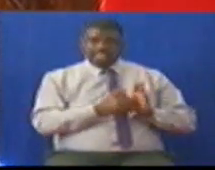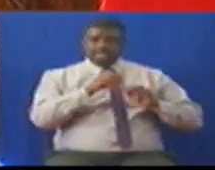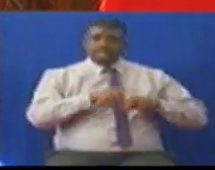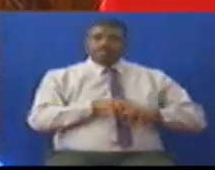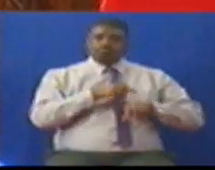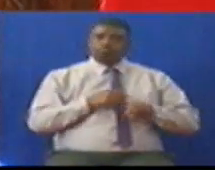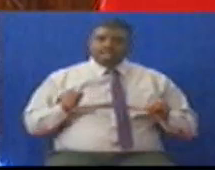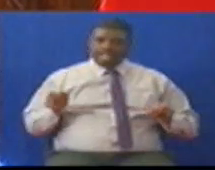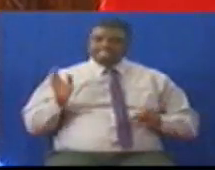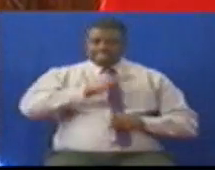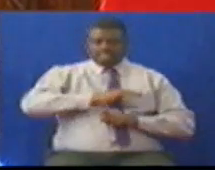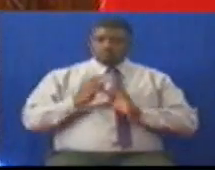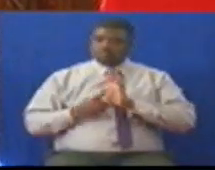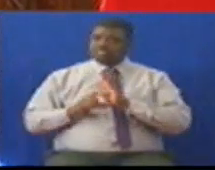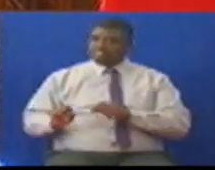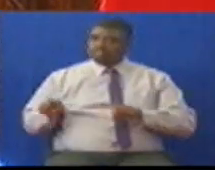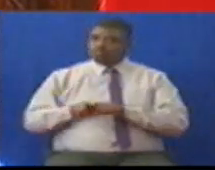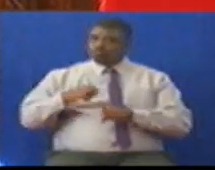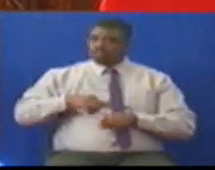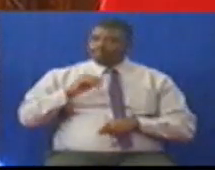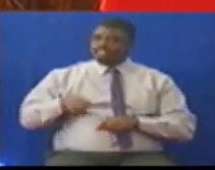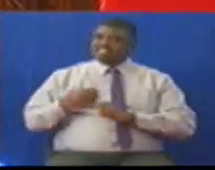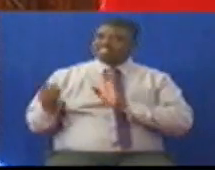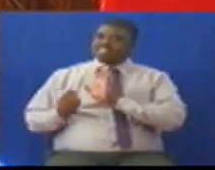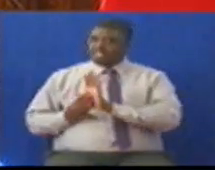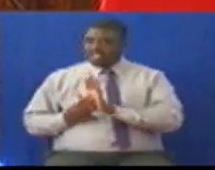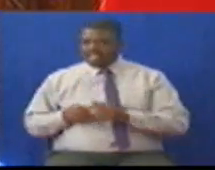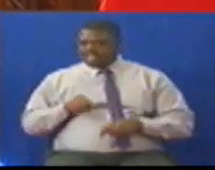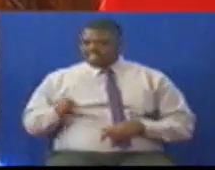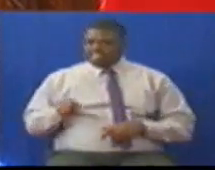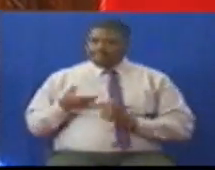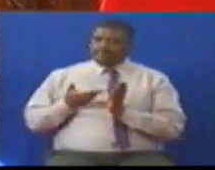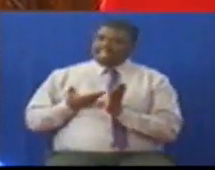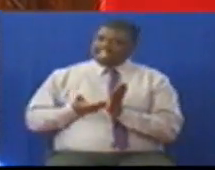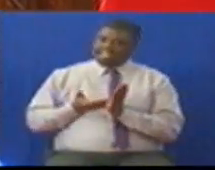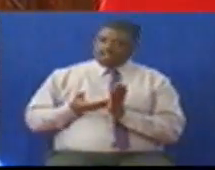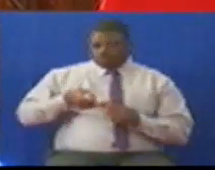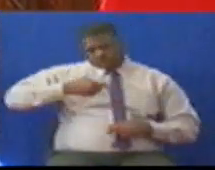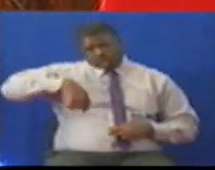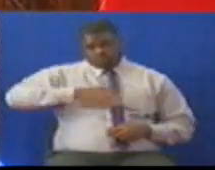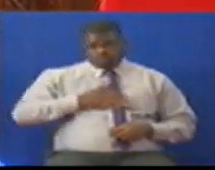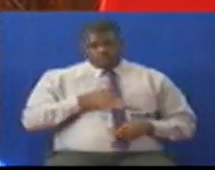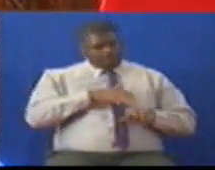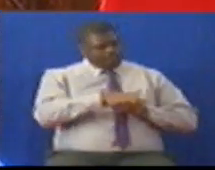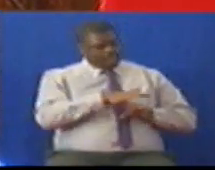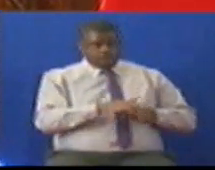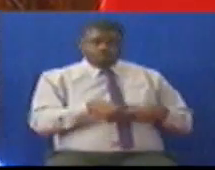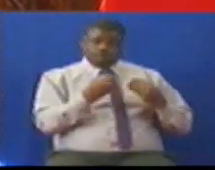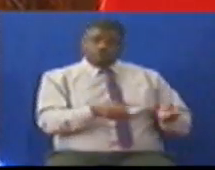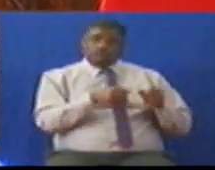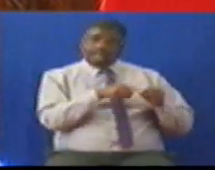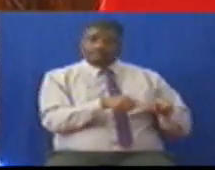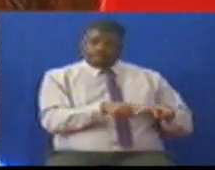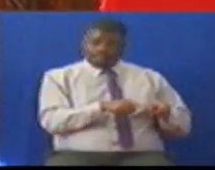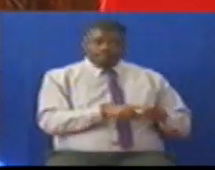wa siku 60. Kwa ndugu zetu wa Zanzibar nilitiza. Aidha, pendekezo letu sasa ni kwamba kwa maelezo niliyotoa hapo juu, makosa ya